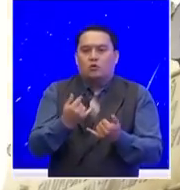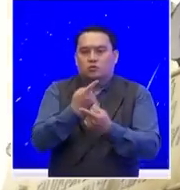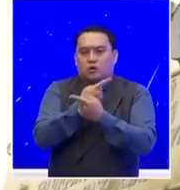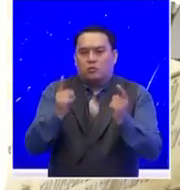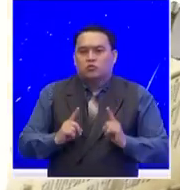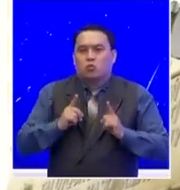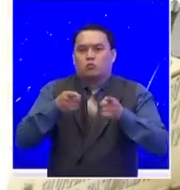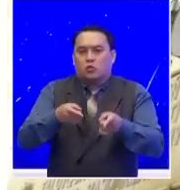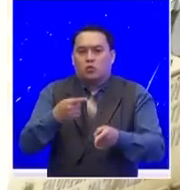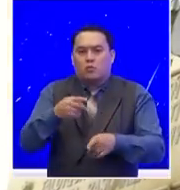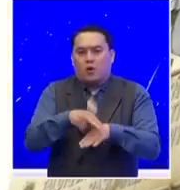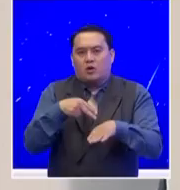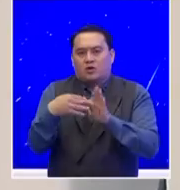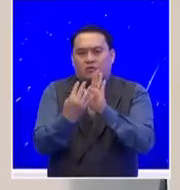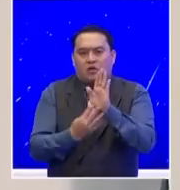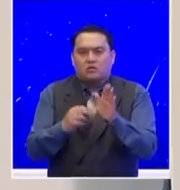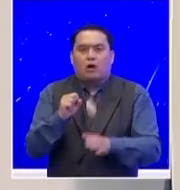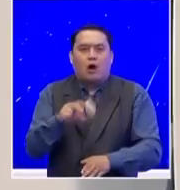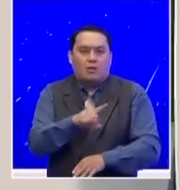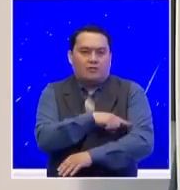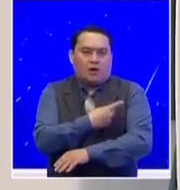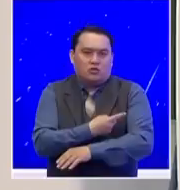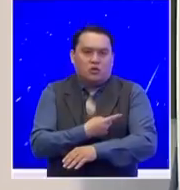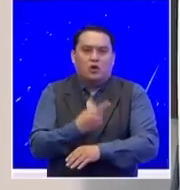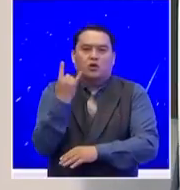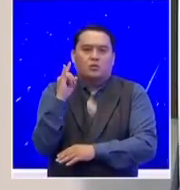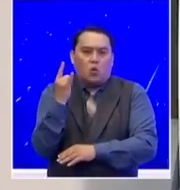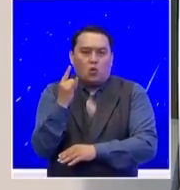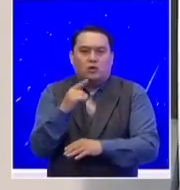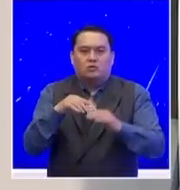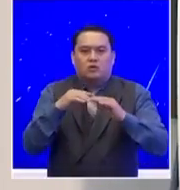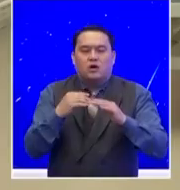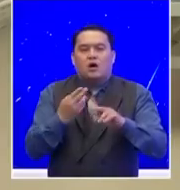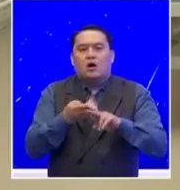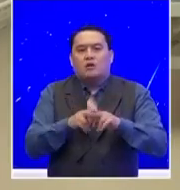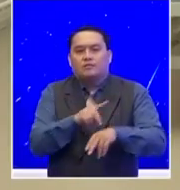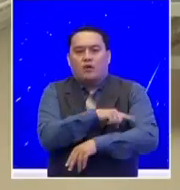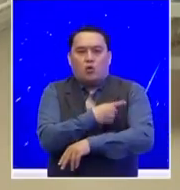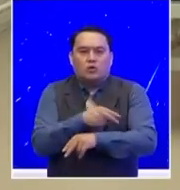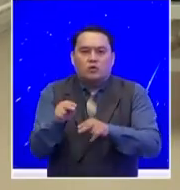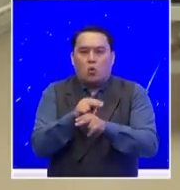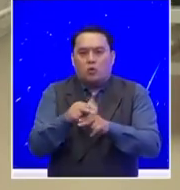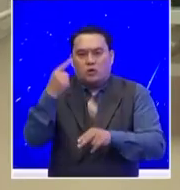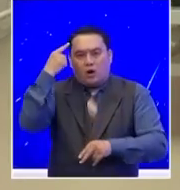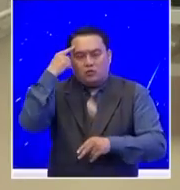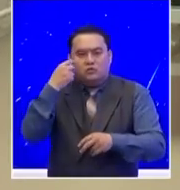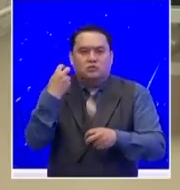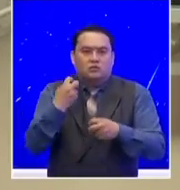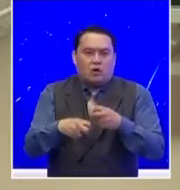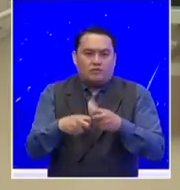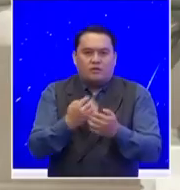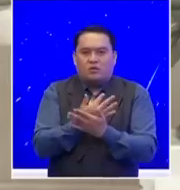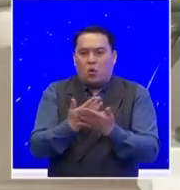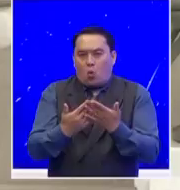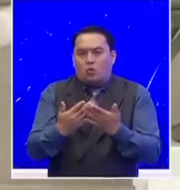поступило в полицию 19 апреля. Врачи поместили малыша в реанимационное отделение Ему диагностировали ушиб головного мозга,